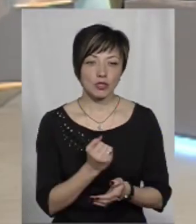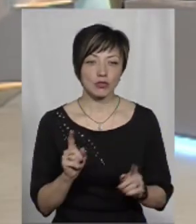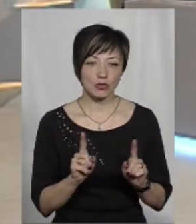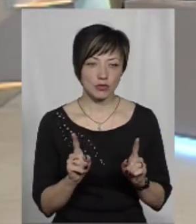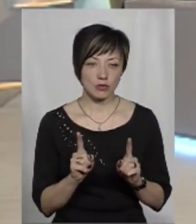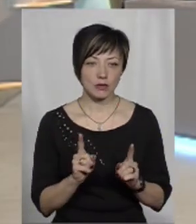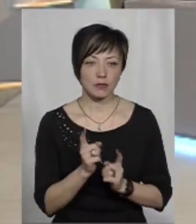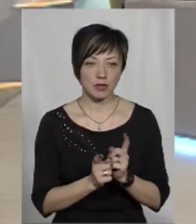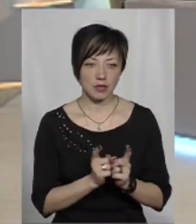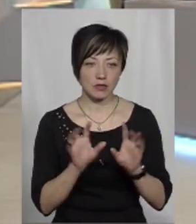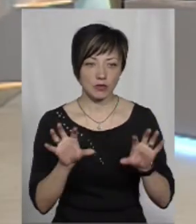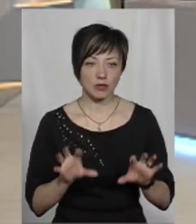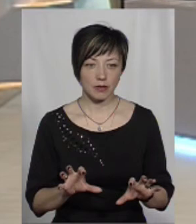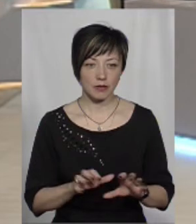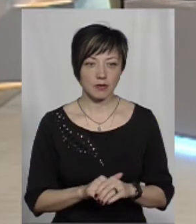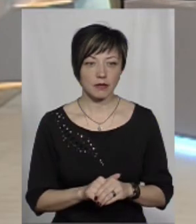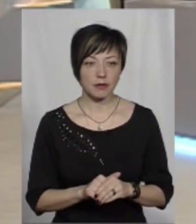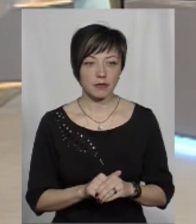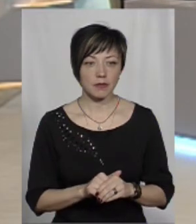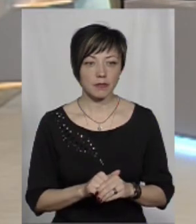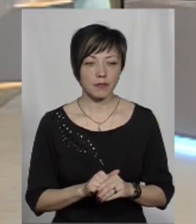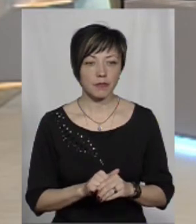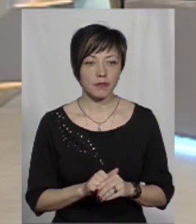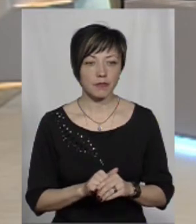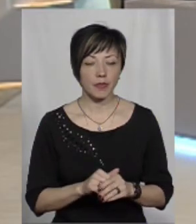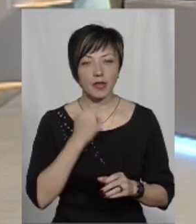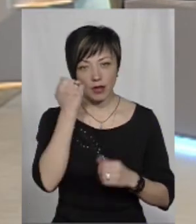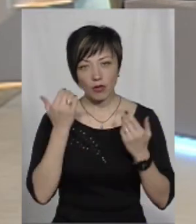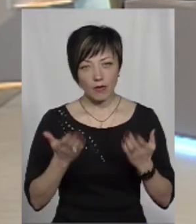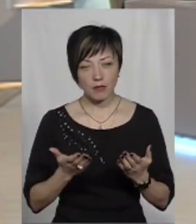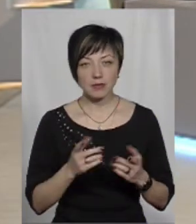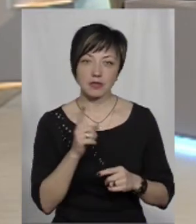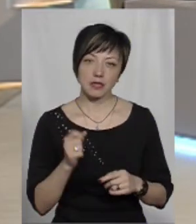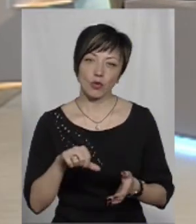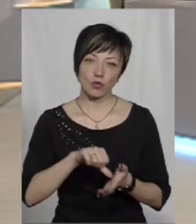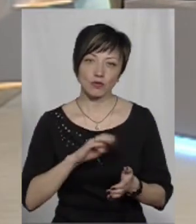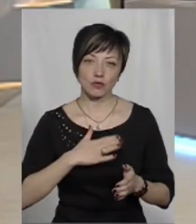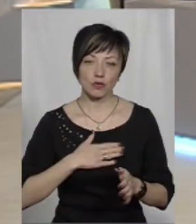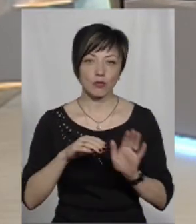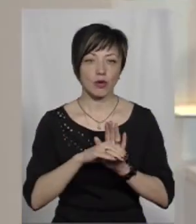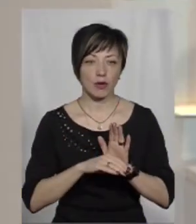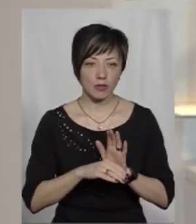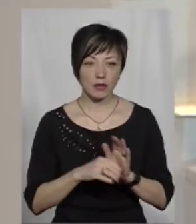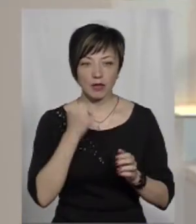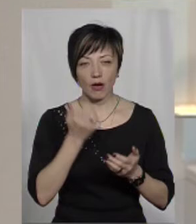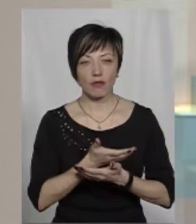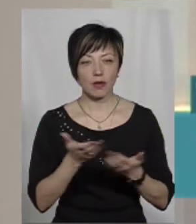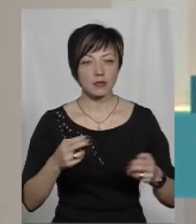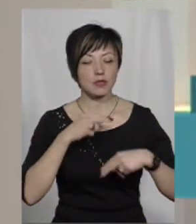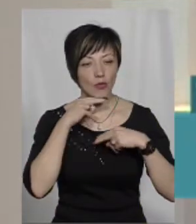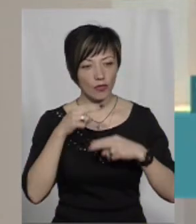виходить, що міняється добре, законодавство добре. І люди не впевнені. Дякую вам, панове, за участь у передачі.